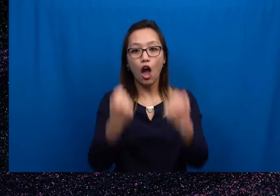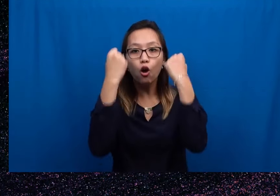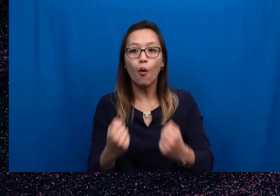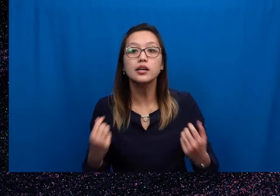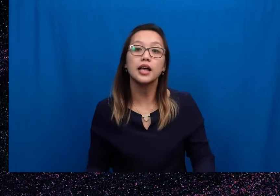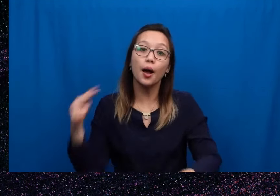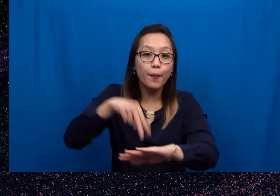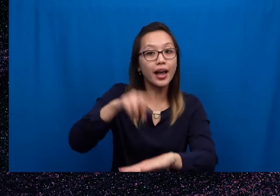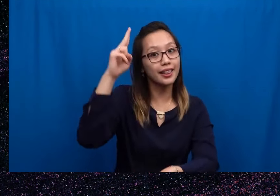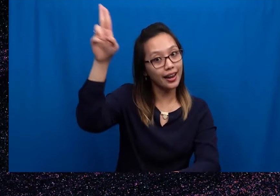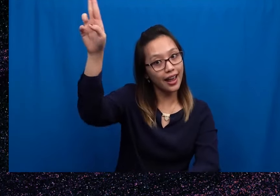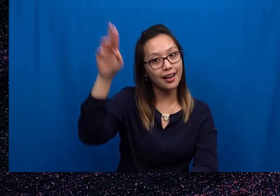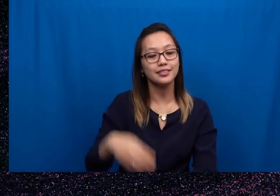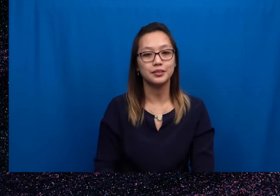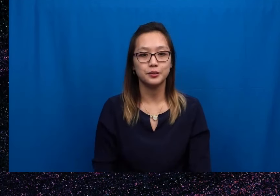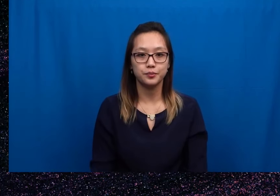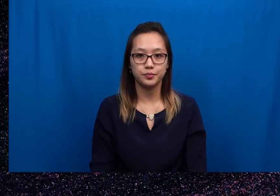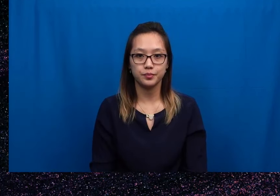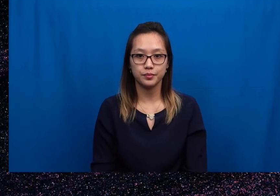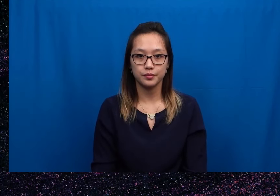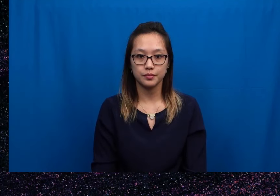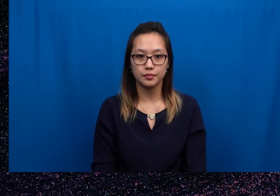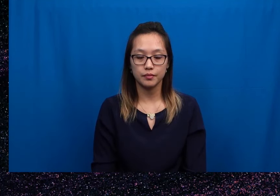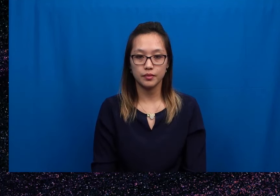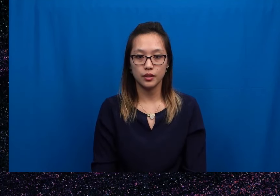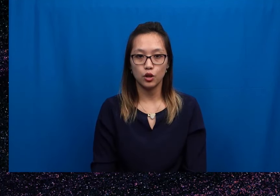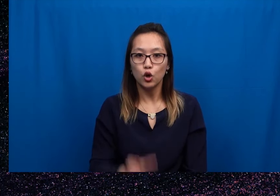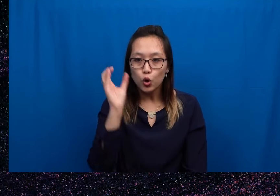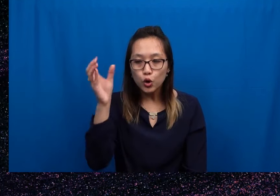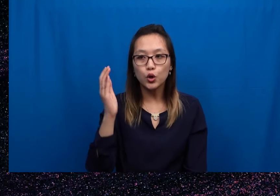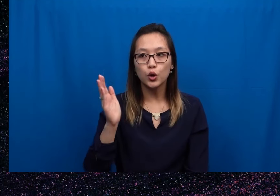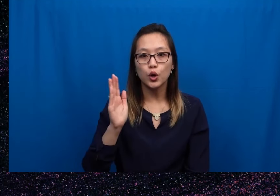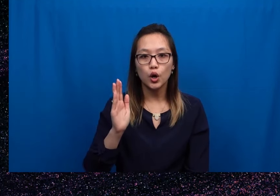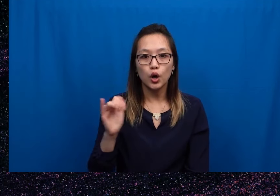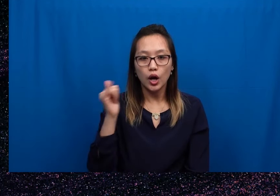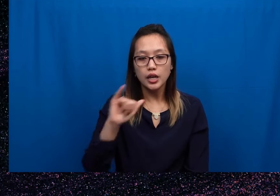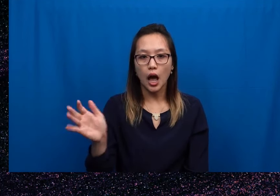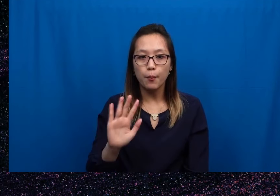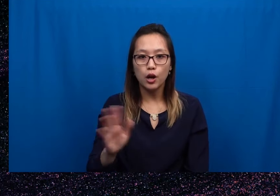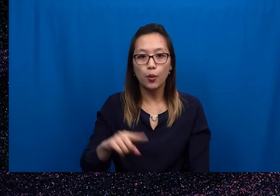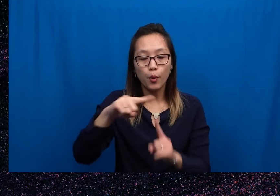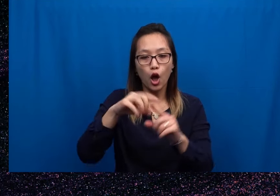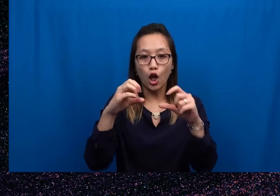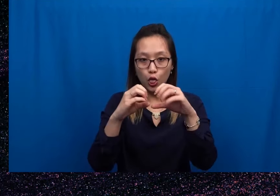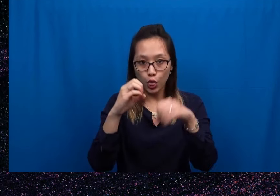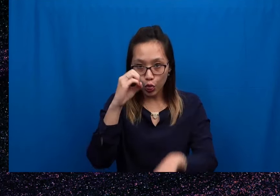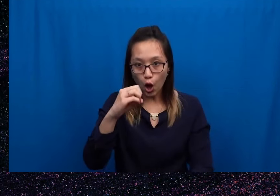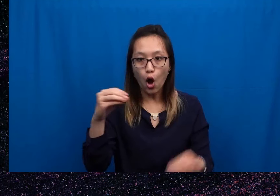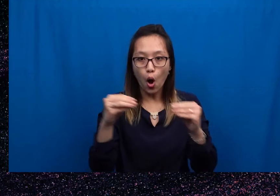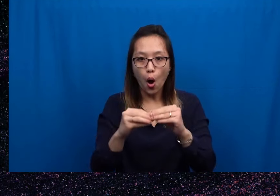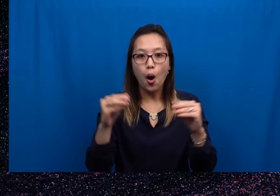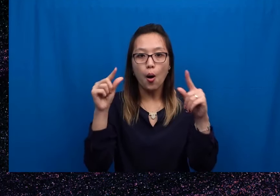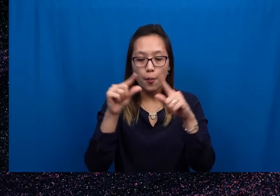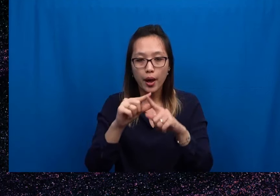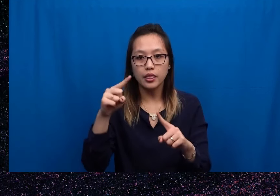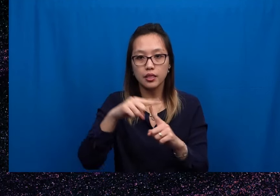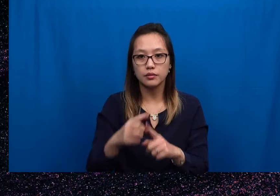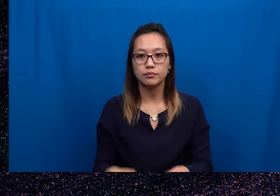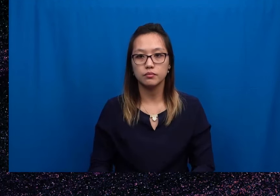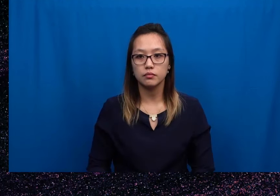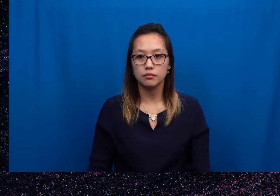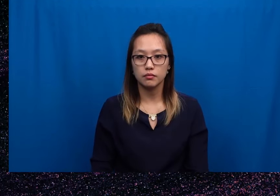saudara. Bagi yang belum pernah bertobat dan terima Yesus sebagai Tuhan dan Juru Selamat pribadimu, robek hatimu di